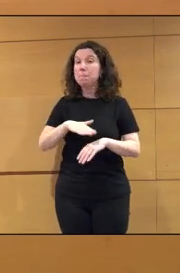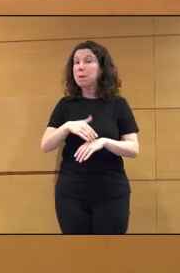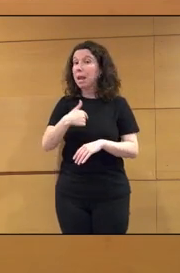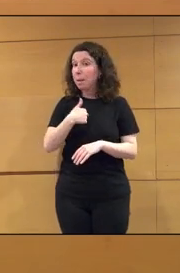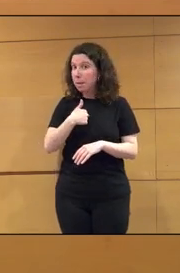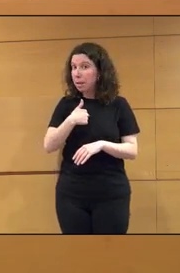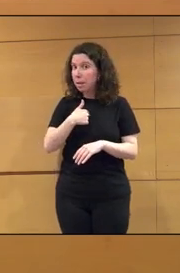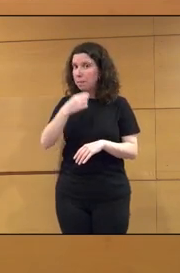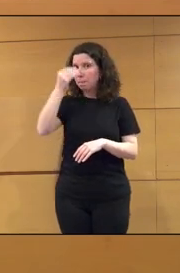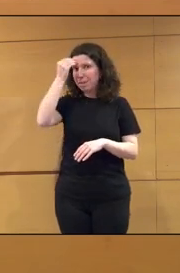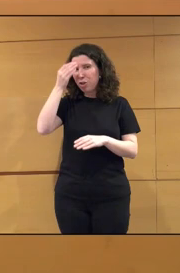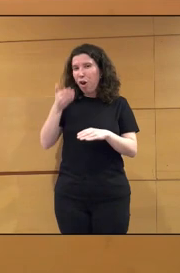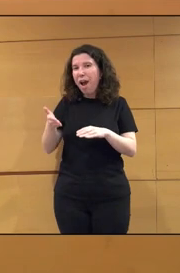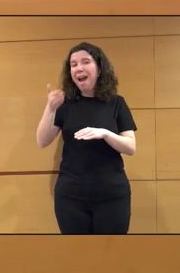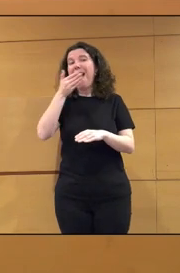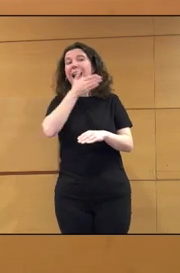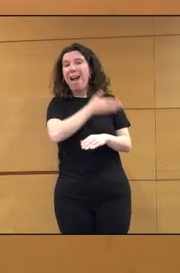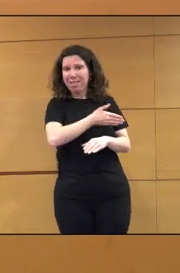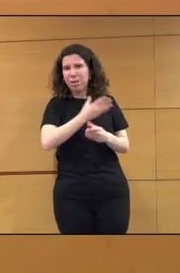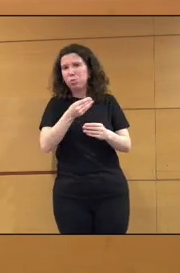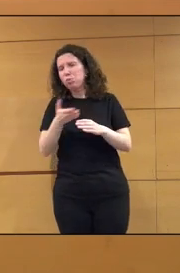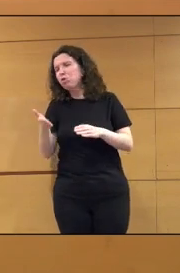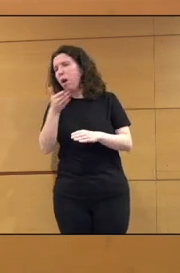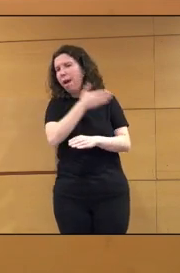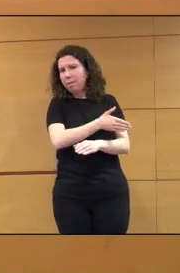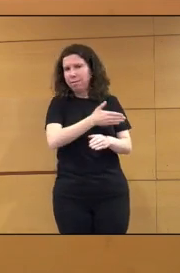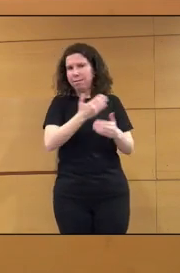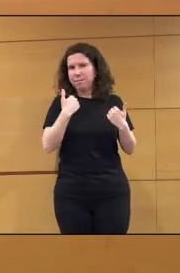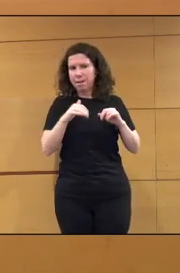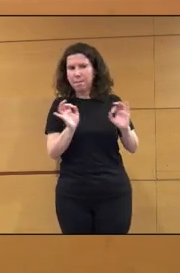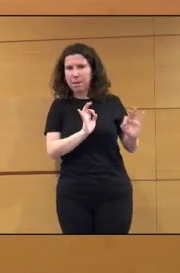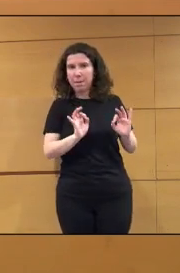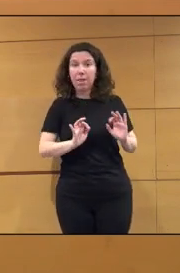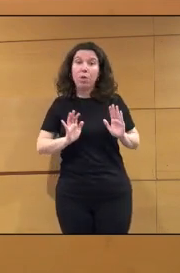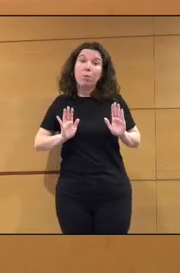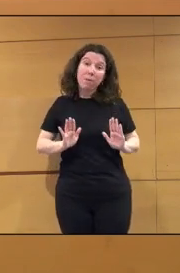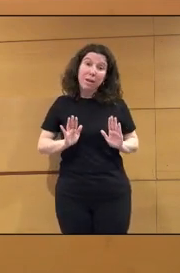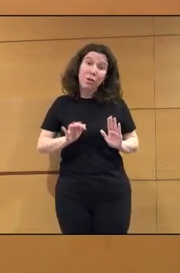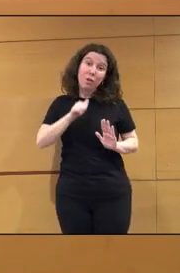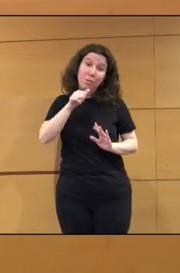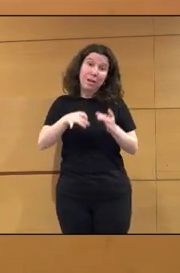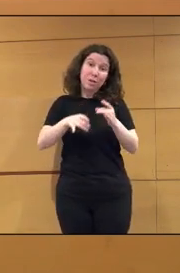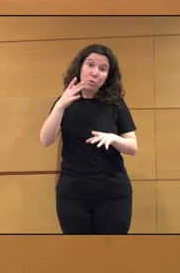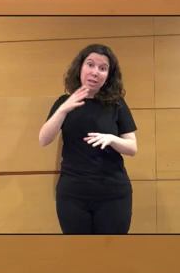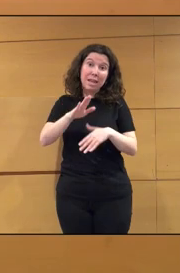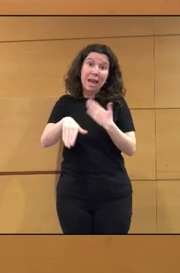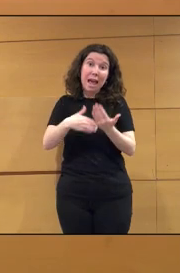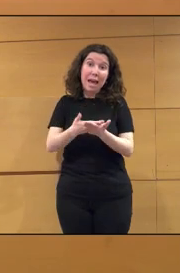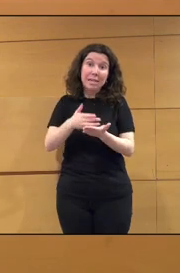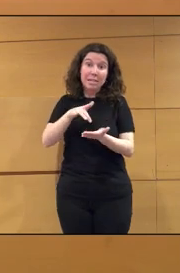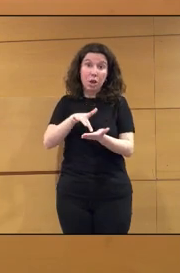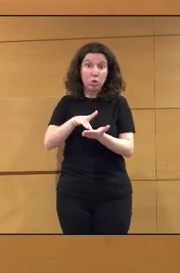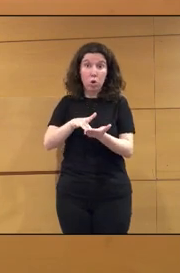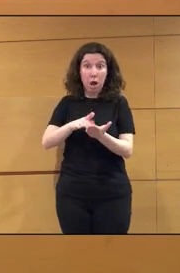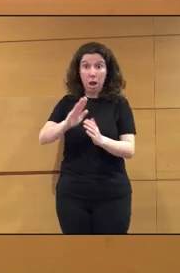debería de haberse preparado antes, mucho antes. Pero, tristemente, hasta que no nos cae la ley por encima,